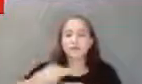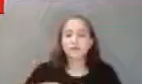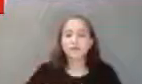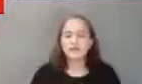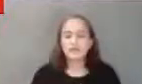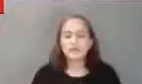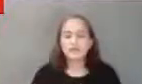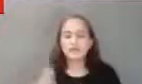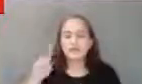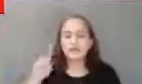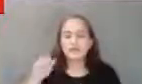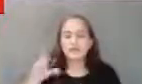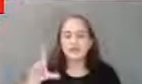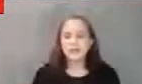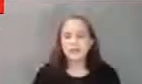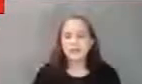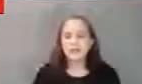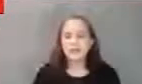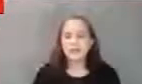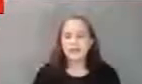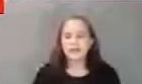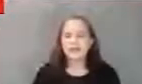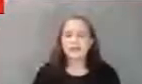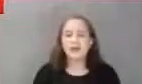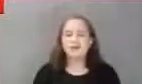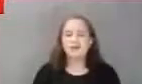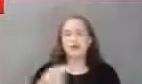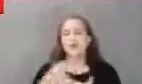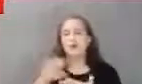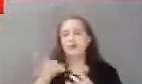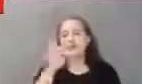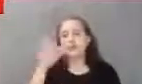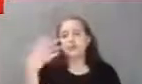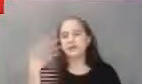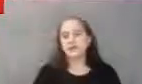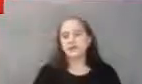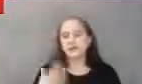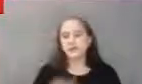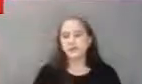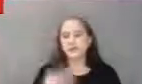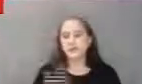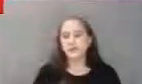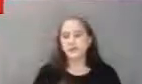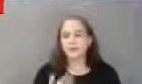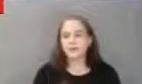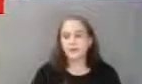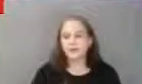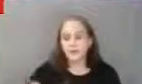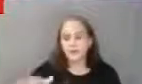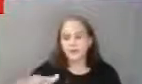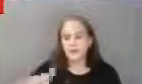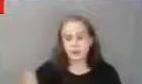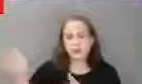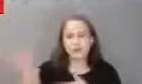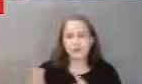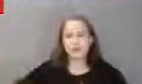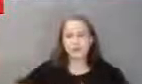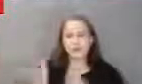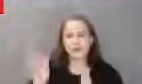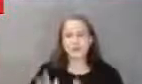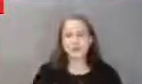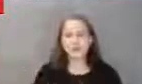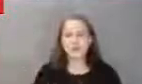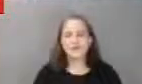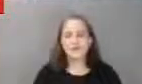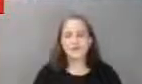na yung construction ng MRT7? Mukhang tapos na ata, no? Ah, sige! Kuya, ilipat mo yan doon!